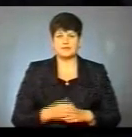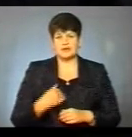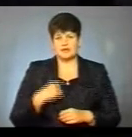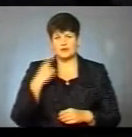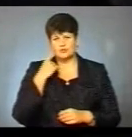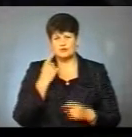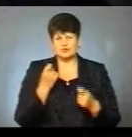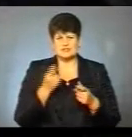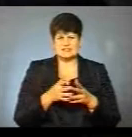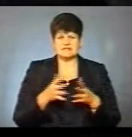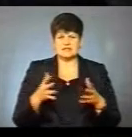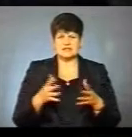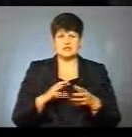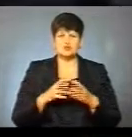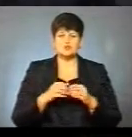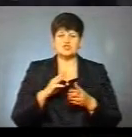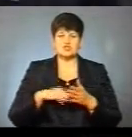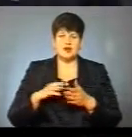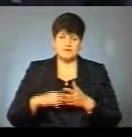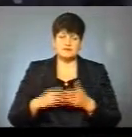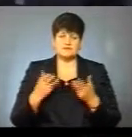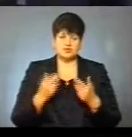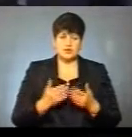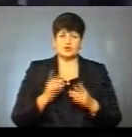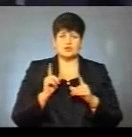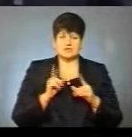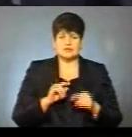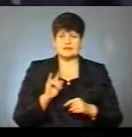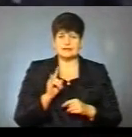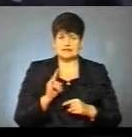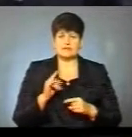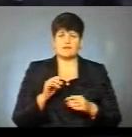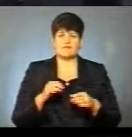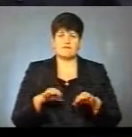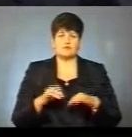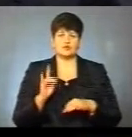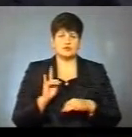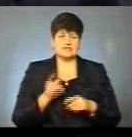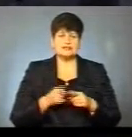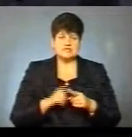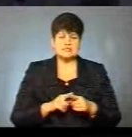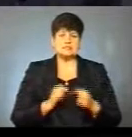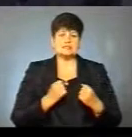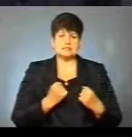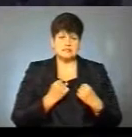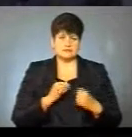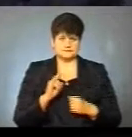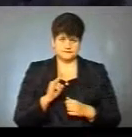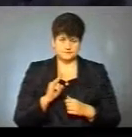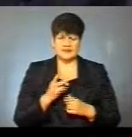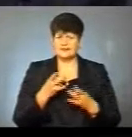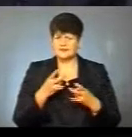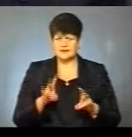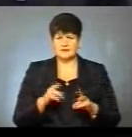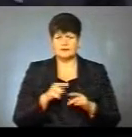трошки завеликі суми штрафів, хоча і, звичайно, їзда дитини у автокріслі – це є безпека насамперед дитини. І не треба з